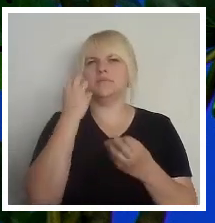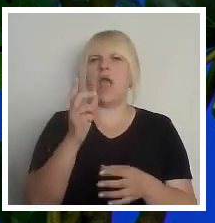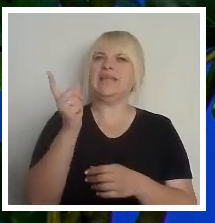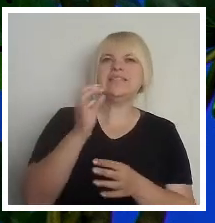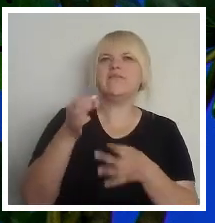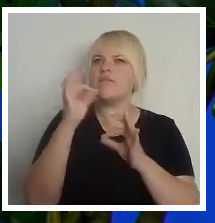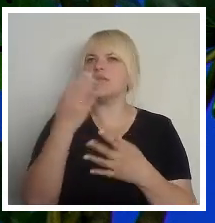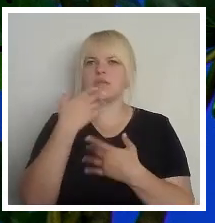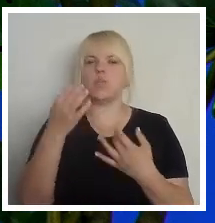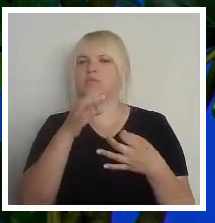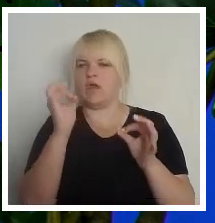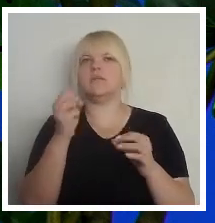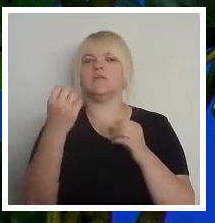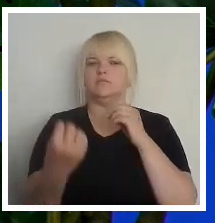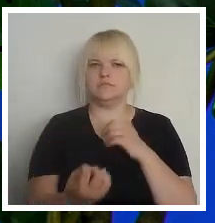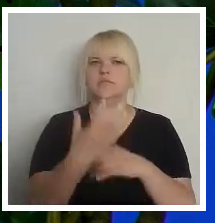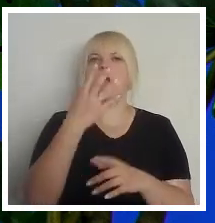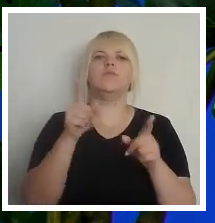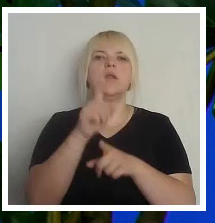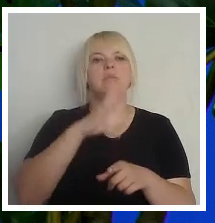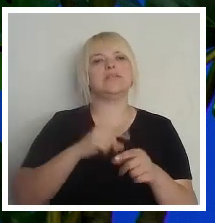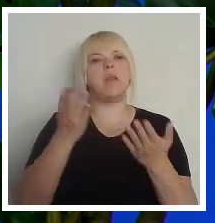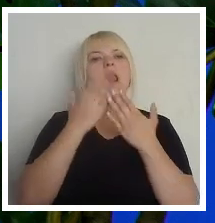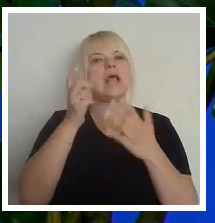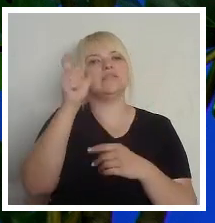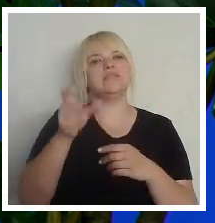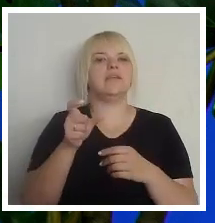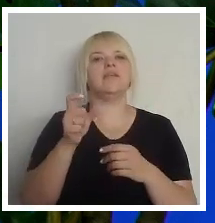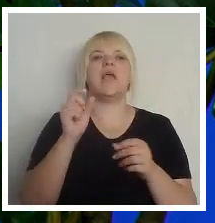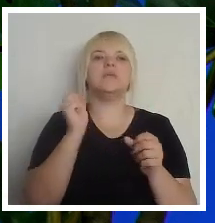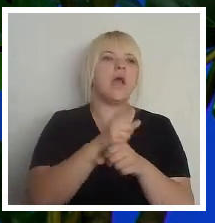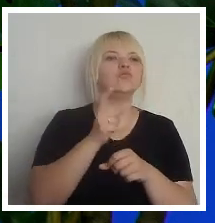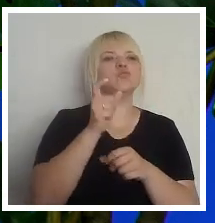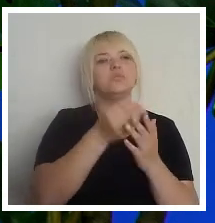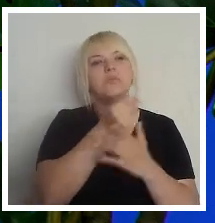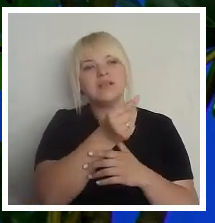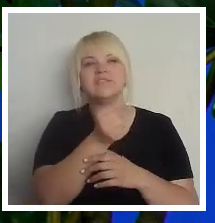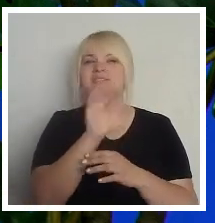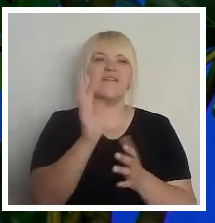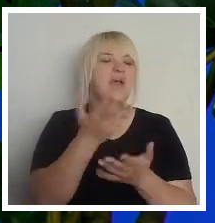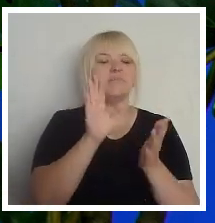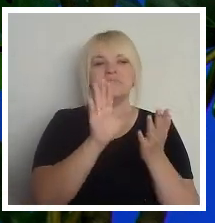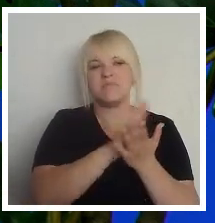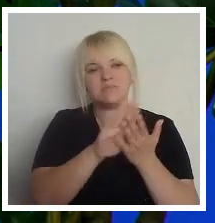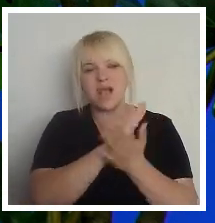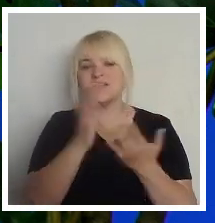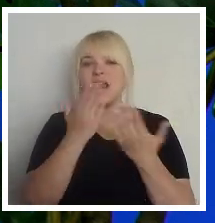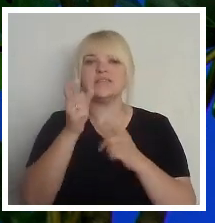nav. Un vēlams, lai pēc tam šis te lasītājs, vienalga abonents vai ne, dodas arī uz citiem